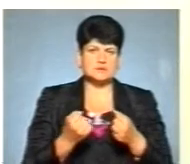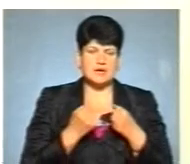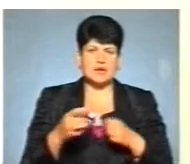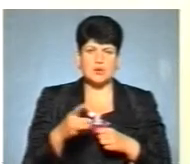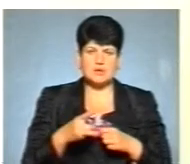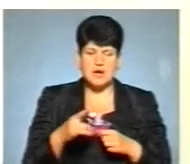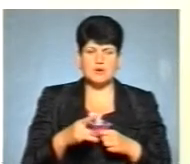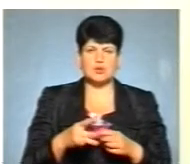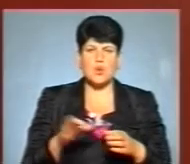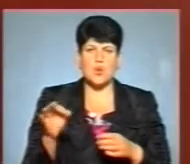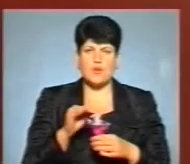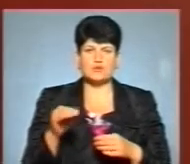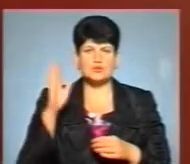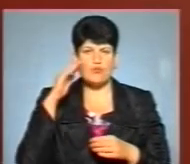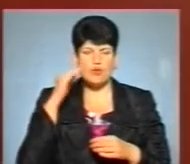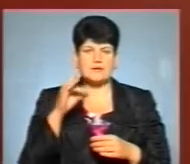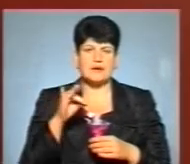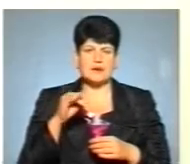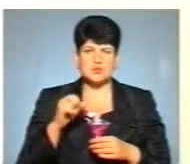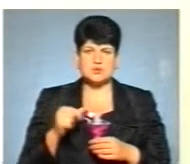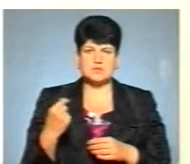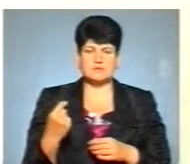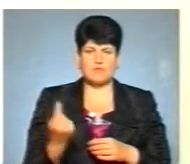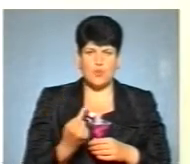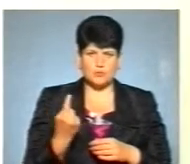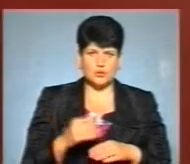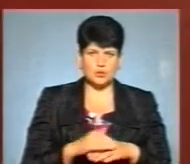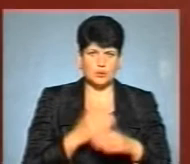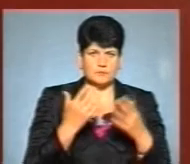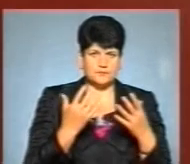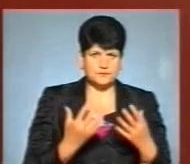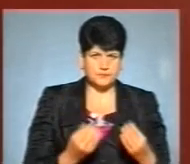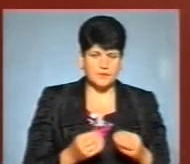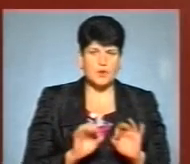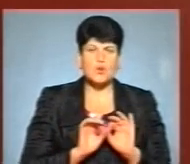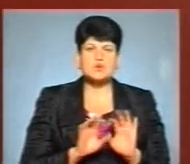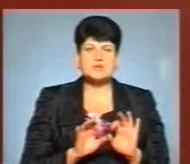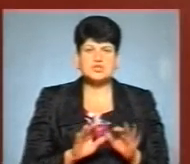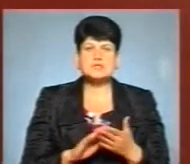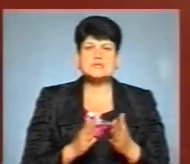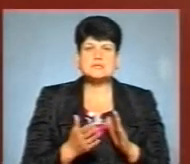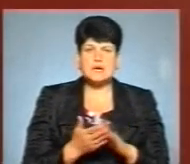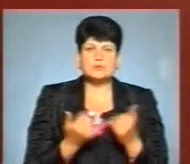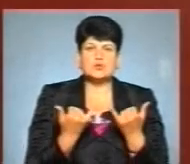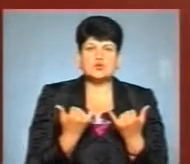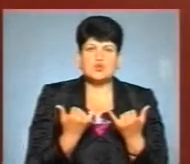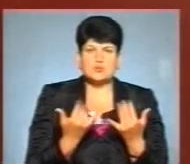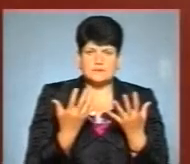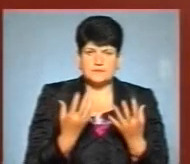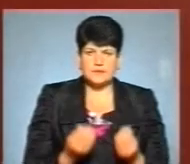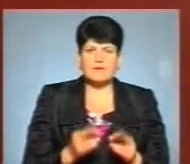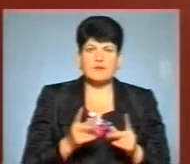офісу водних ресурсів в області. Доброго дня. Доброго дня. Власне, розкажіть станом на сьогодні, як ви